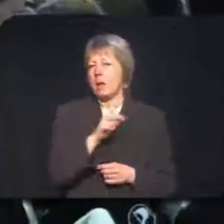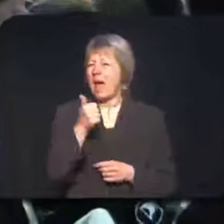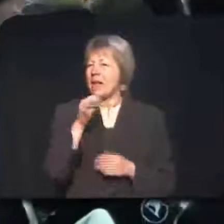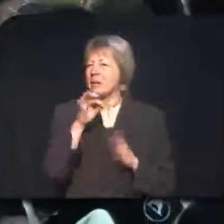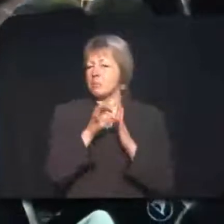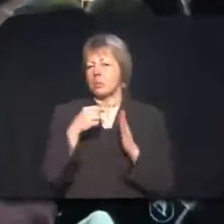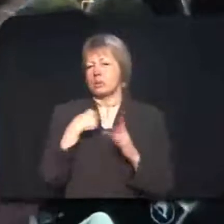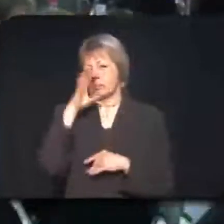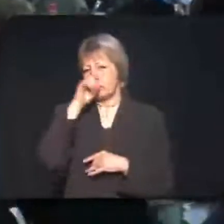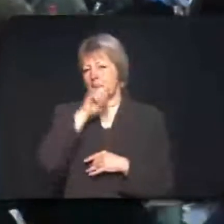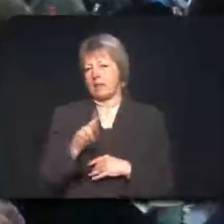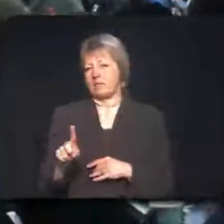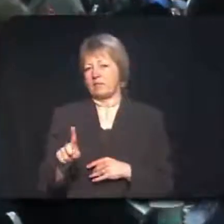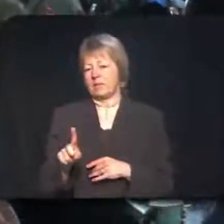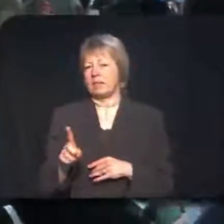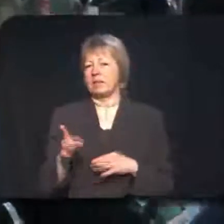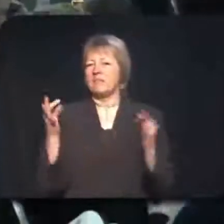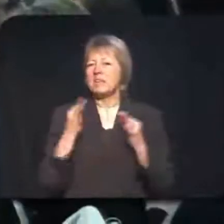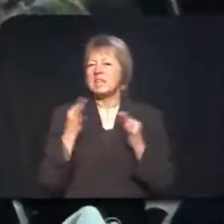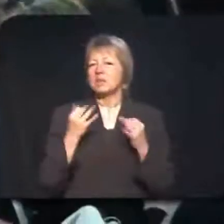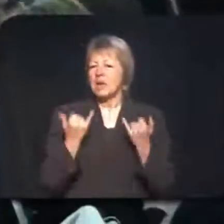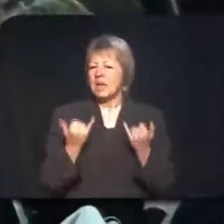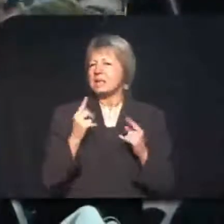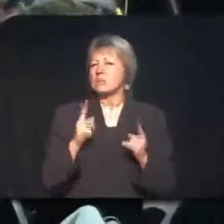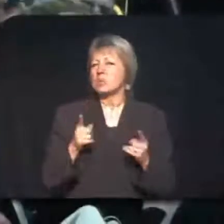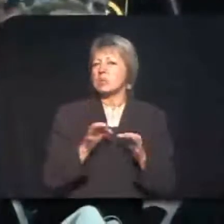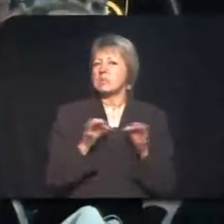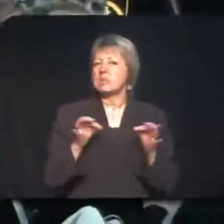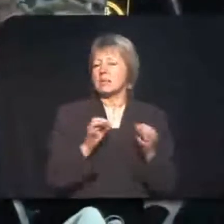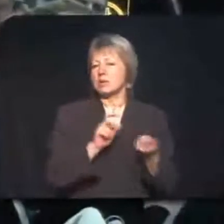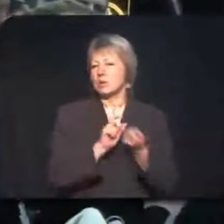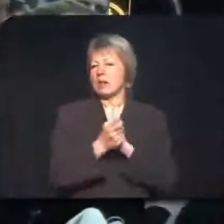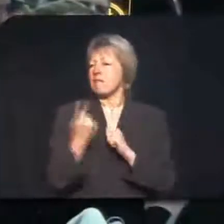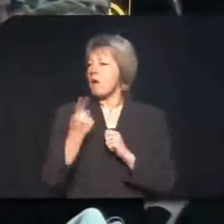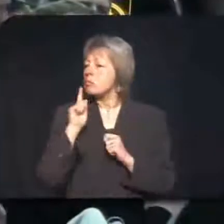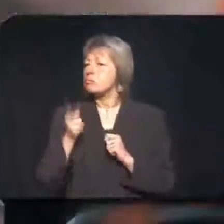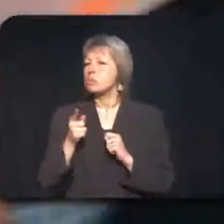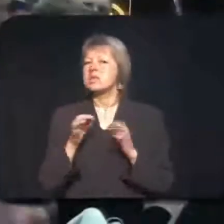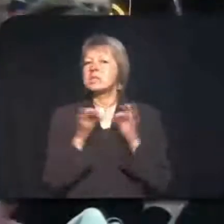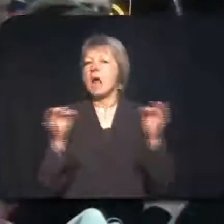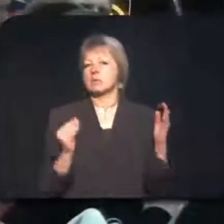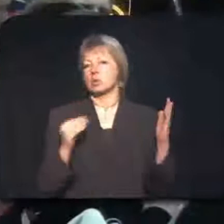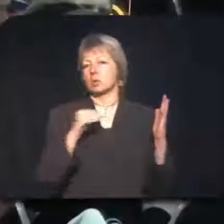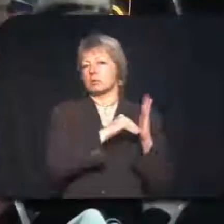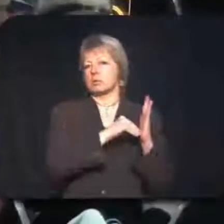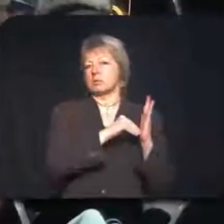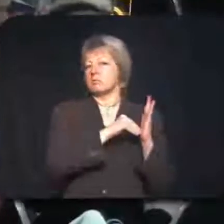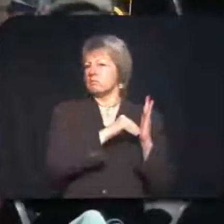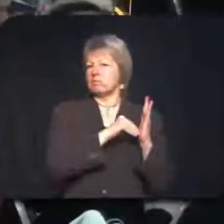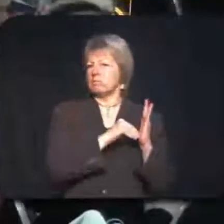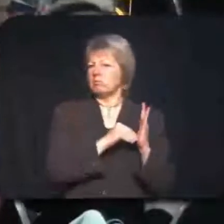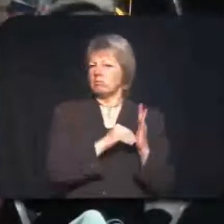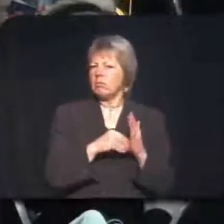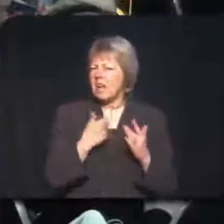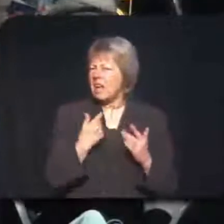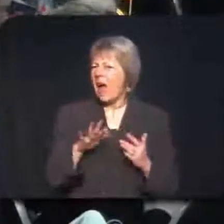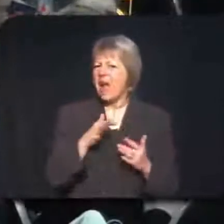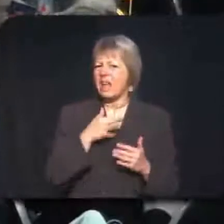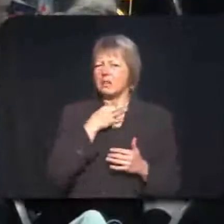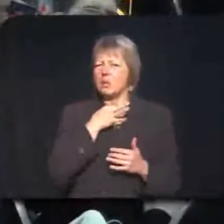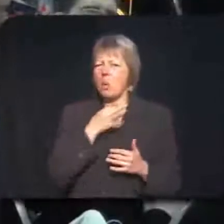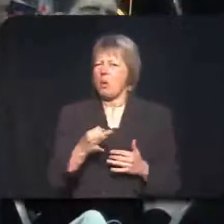verstehe ich nicht warum müssen wir jetzt die Satzung ändern warum müssen wir es im Satzung reinschreiben es gibt überhaupt gar keine zeitliche Notwendigkeit dafür